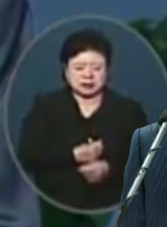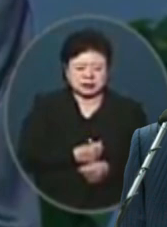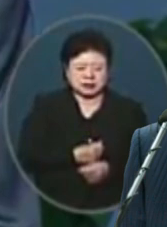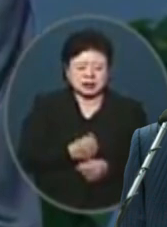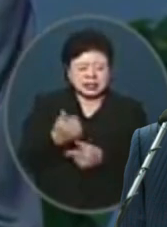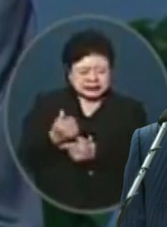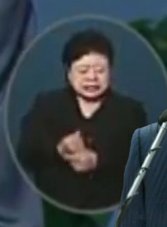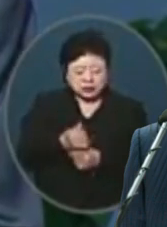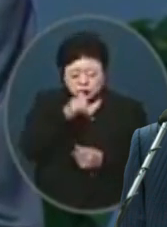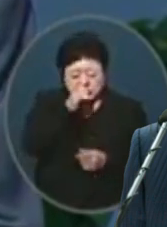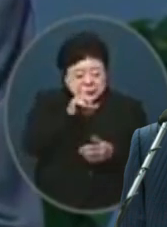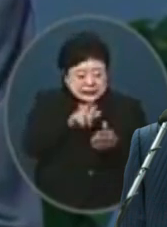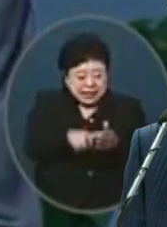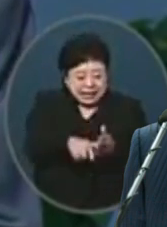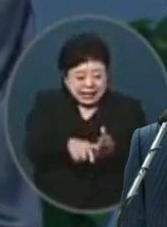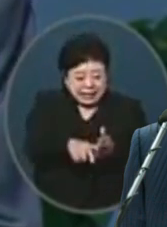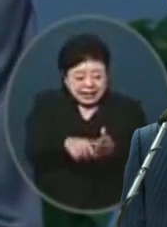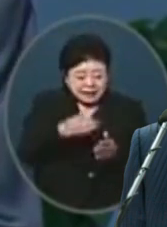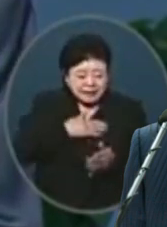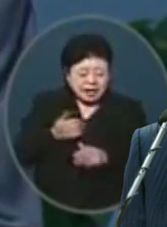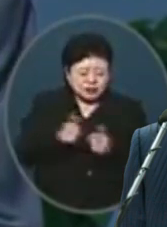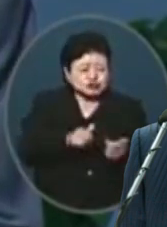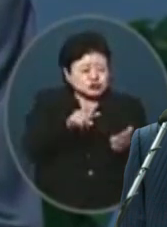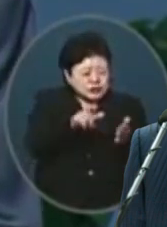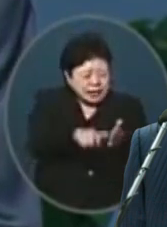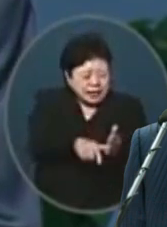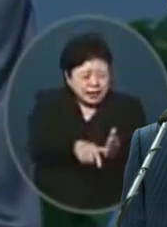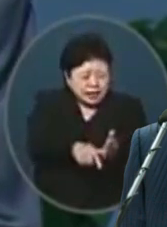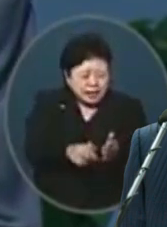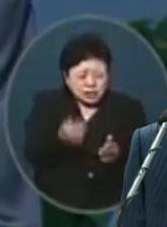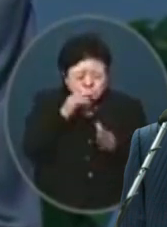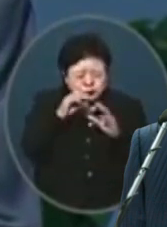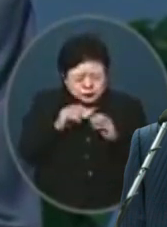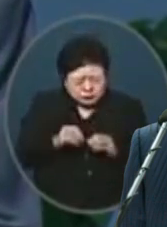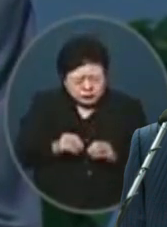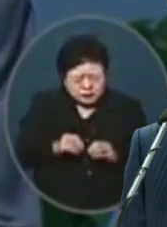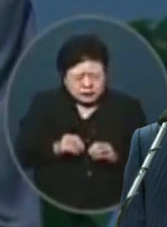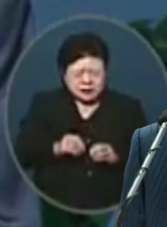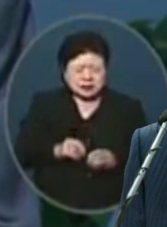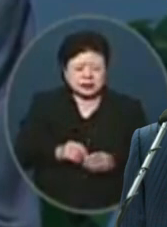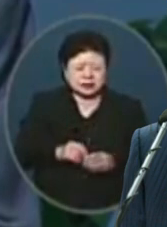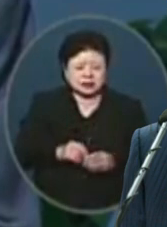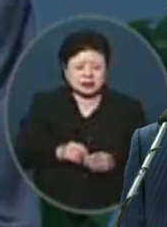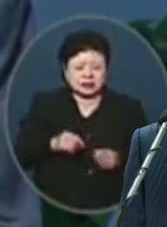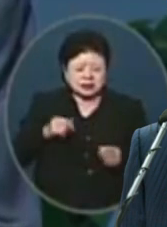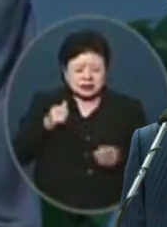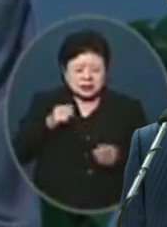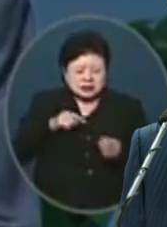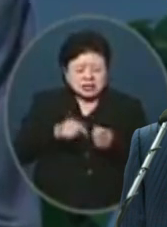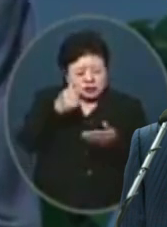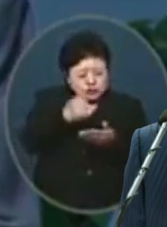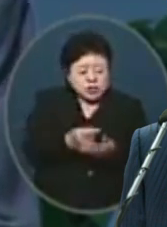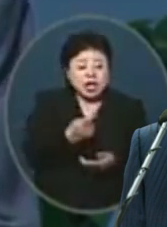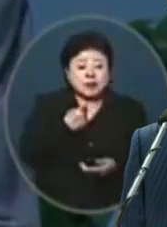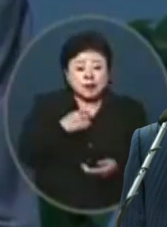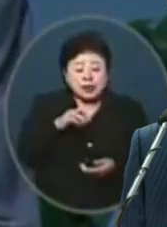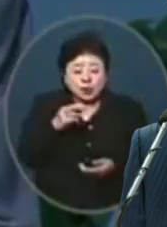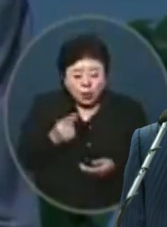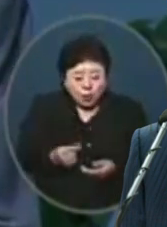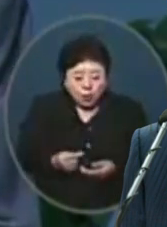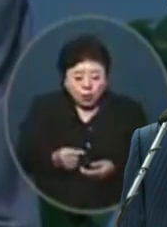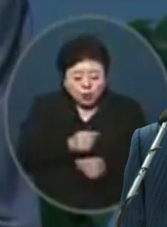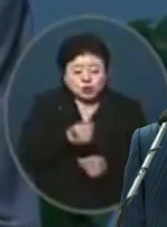잡아 있으면 내가 죽을 때 숨이 넘어갈 때 살인죄를 지었다 해도